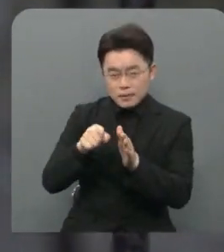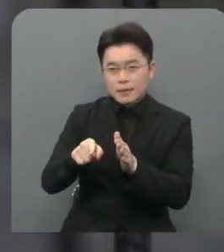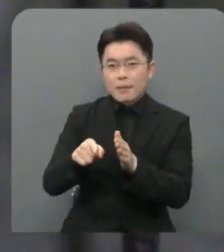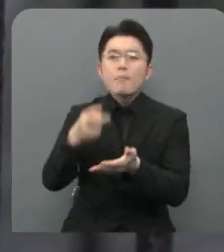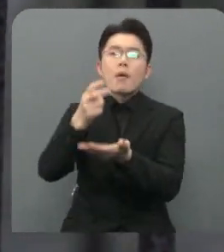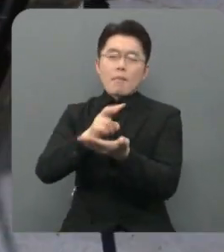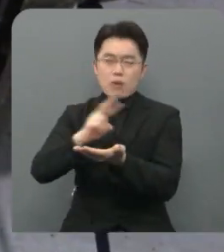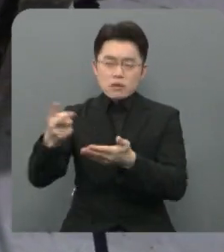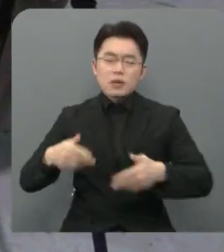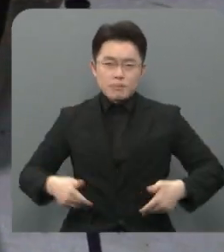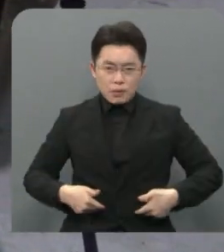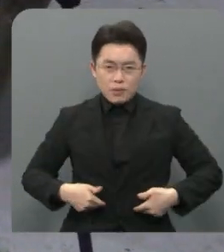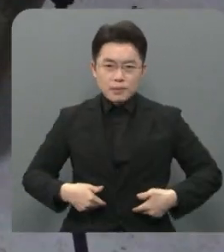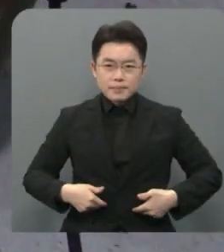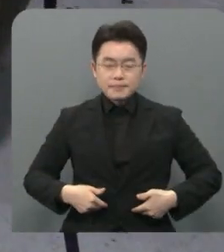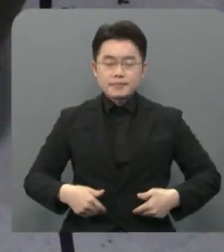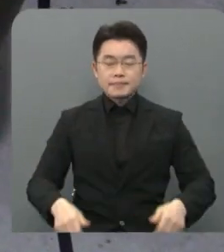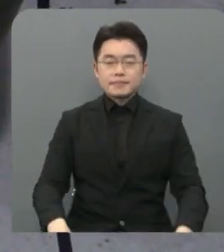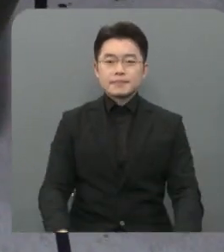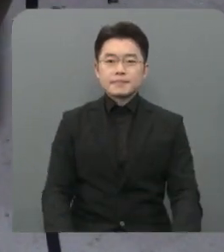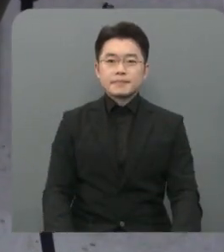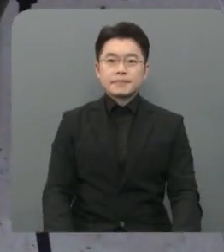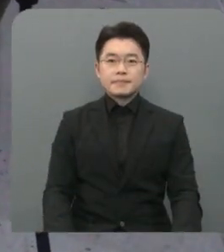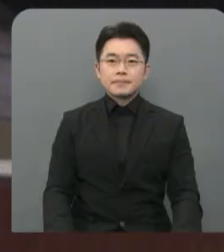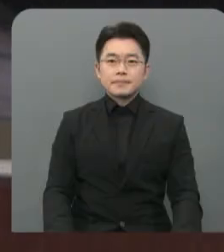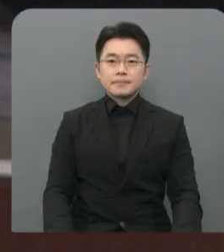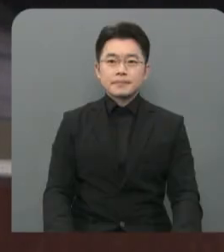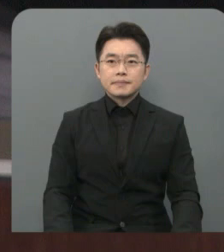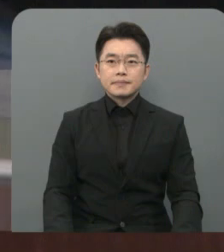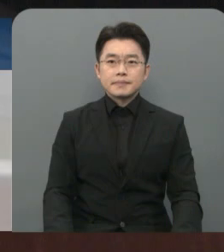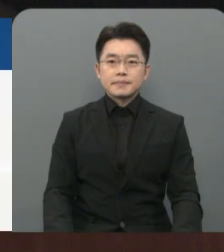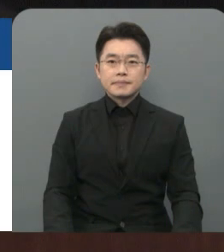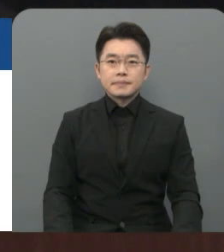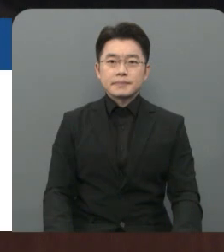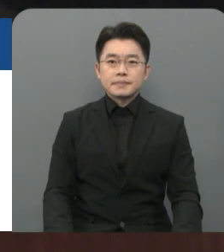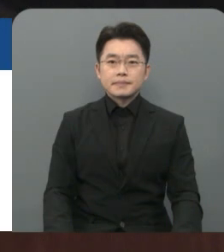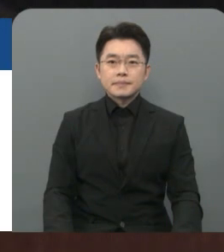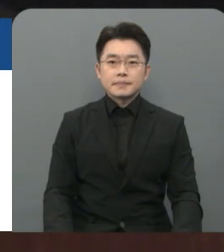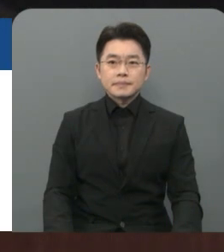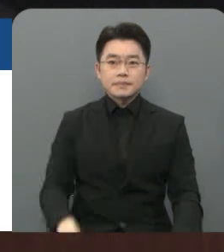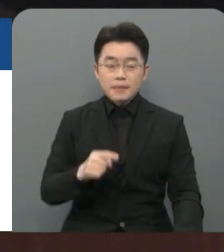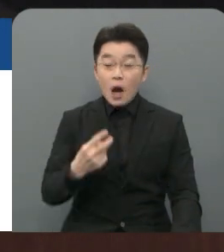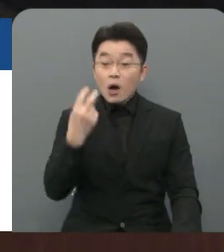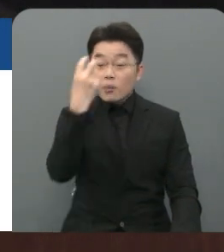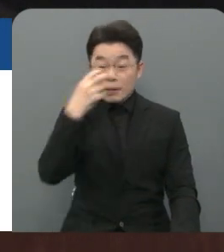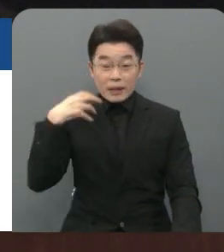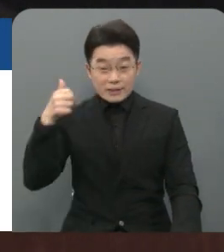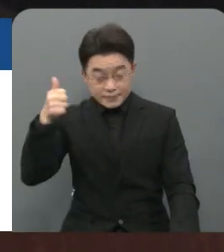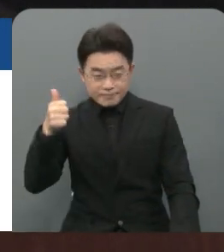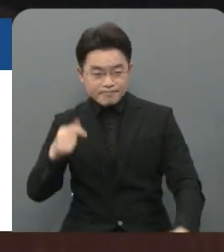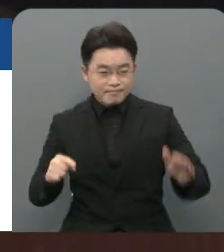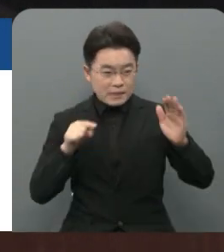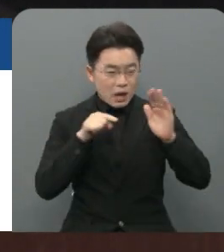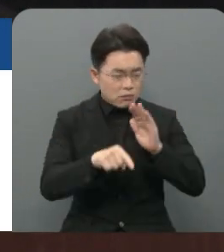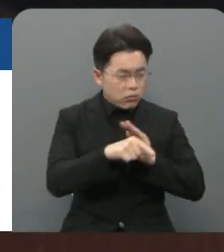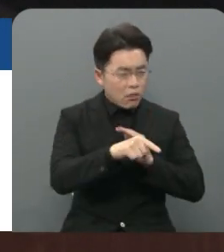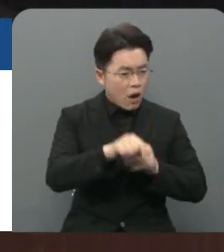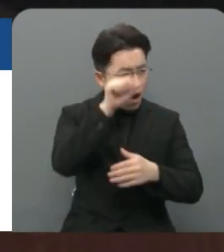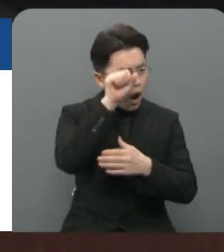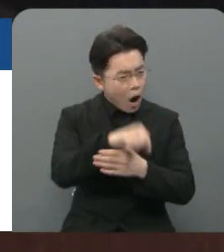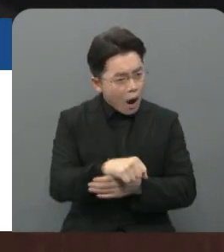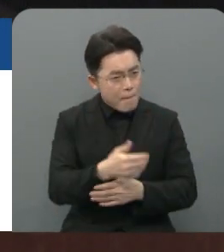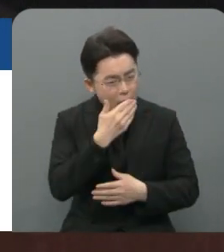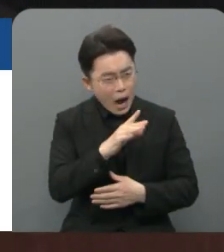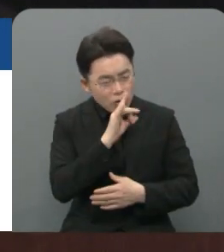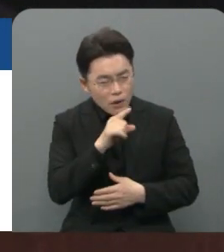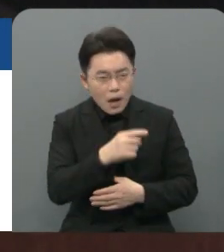동물환수족관법 개정안이 최근 잇따라 발의됐습니다. 전문가인 검사관이 가서 허가가 가능한지 이렇게